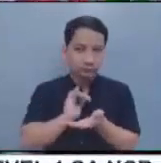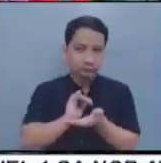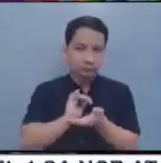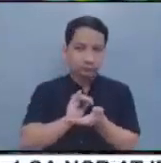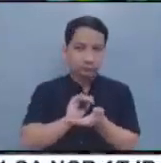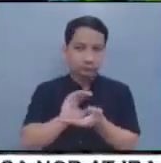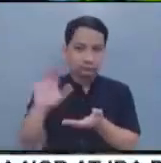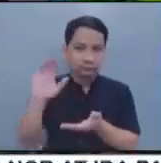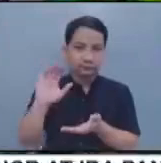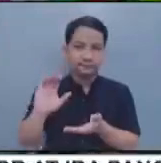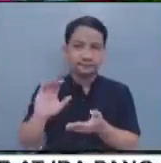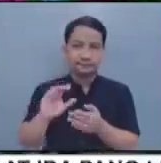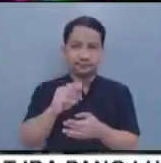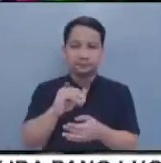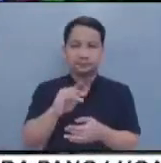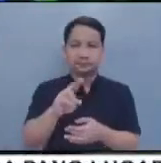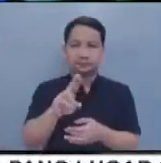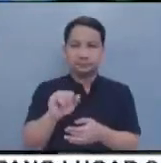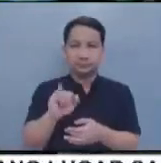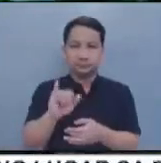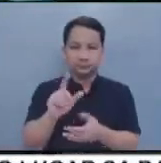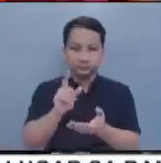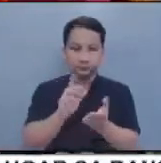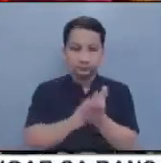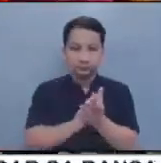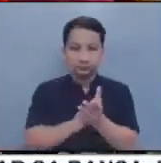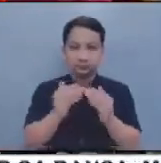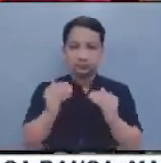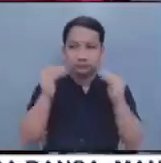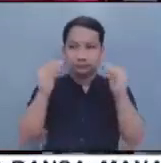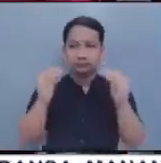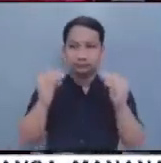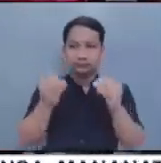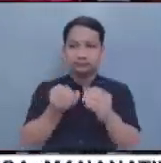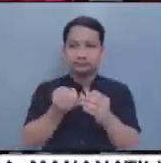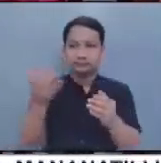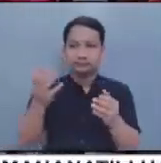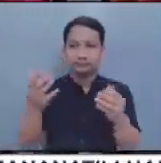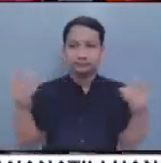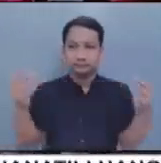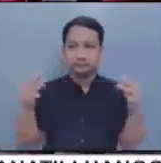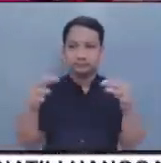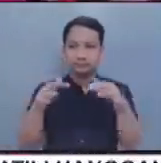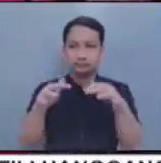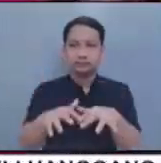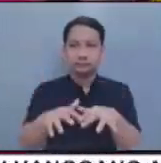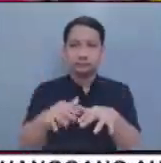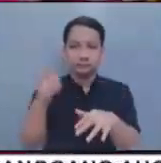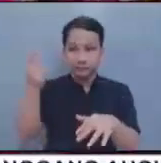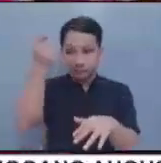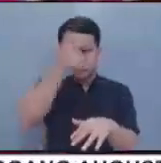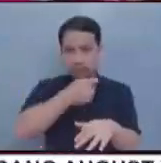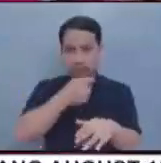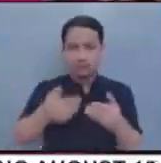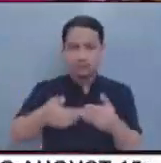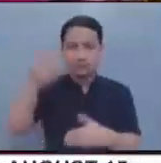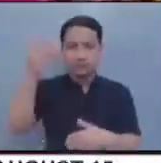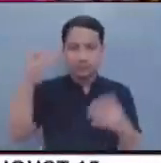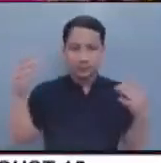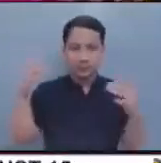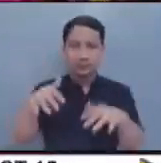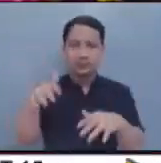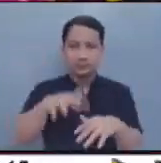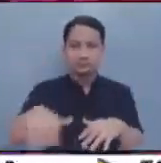o MSU-IIT ang pinakamataas na bilang ng Latin honorees na posible ring pinakamataas na bilang sa mga